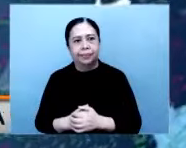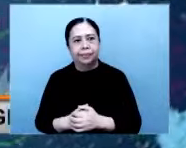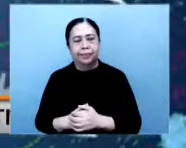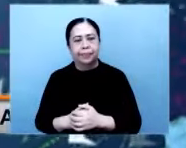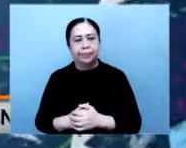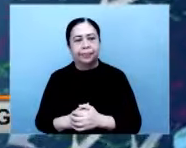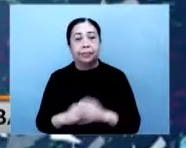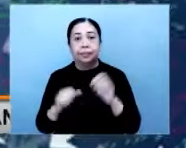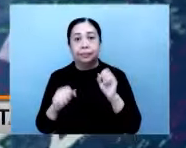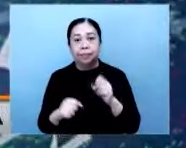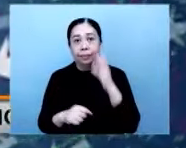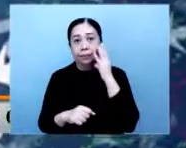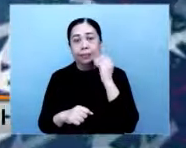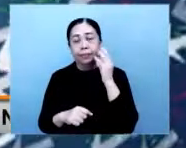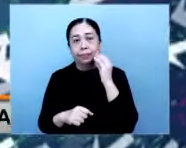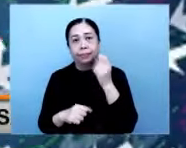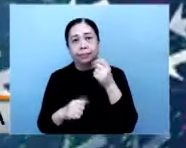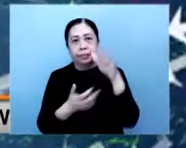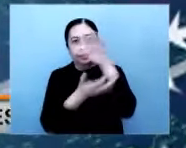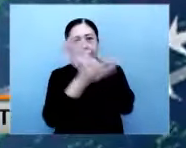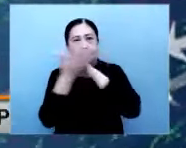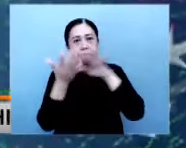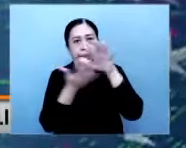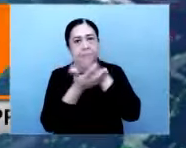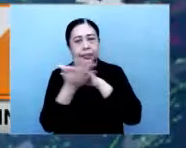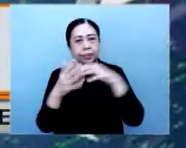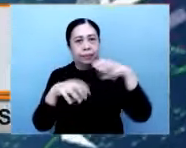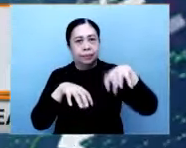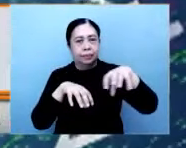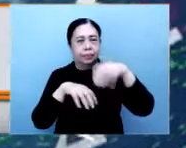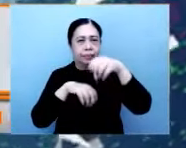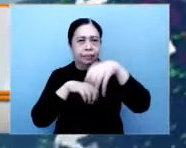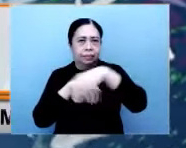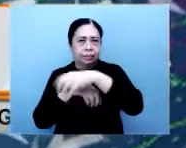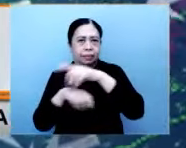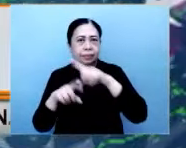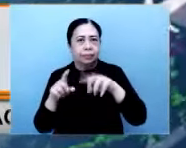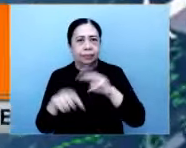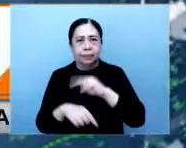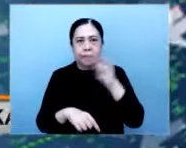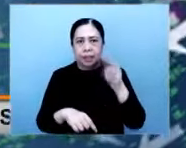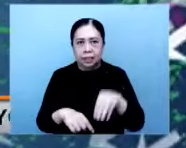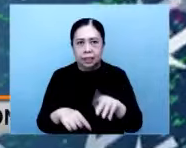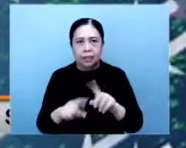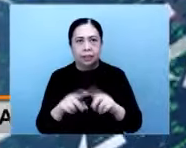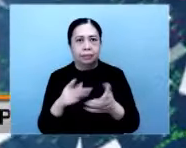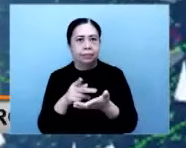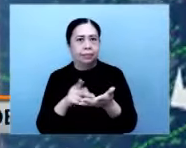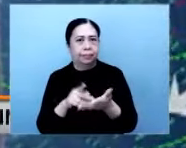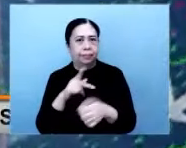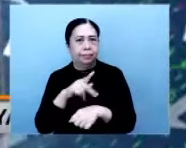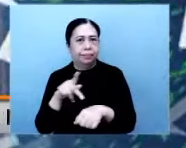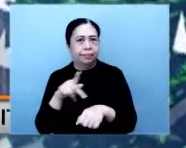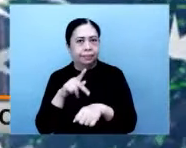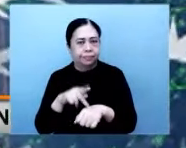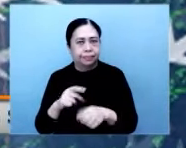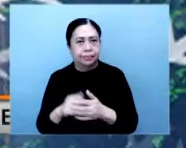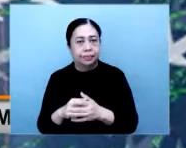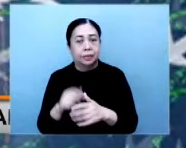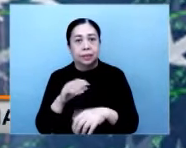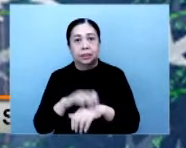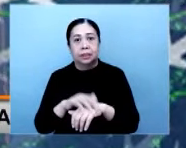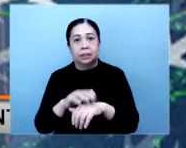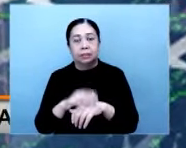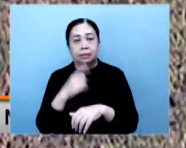Posibleng makaranas ng bahagyang makulimlim na panahon na may pulupulong pag-ulan sa Metro Manila at iba pang bahagi ng bansa. Payo ng PAG-ASA ngayong